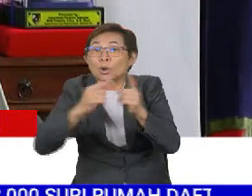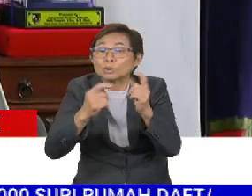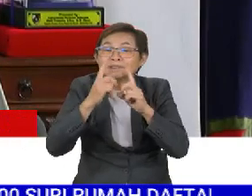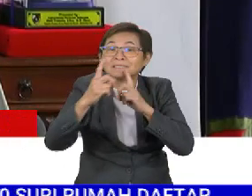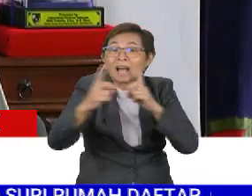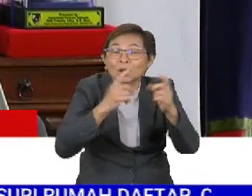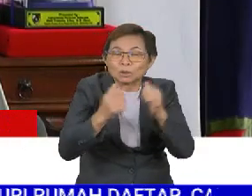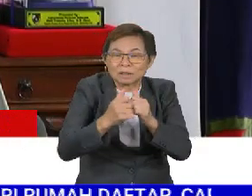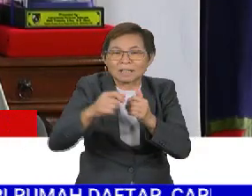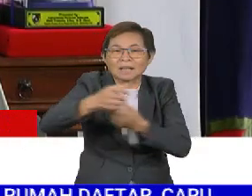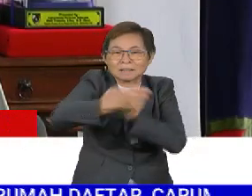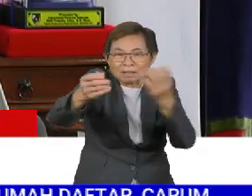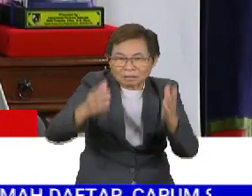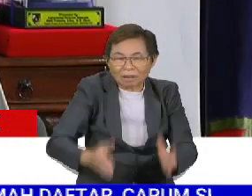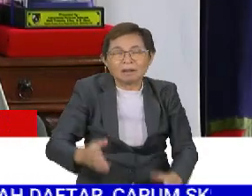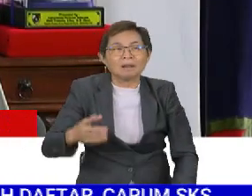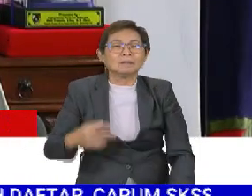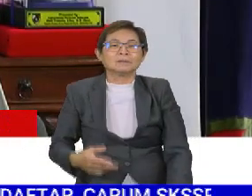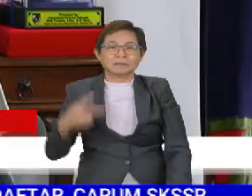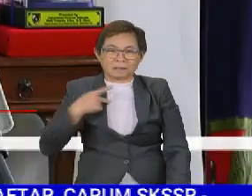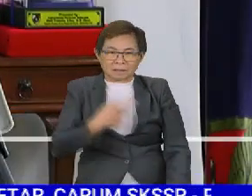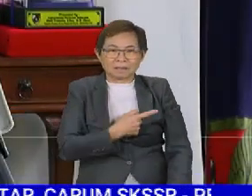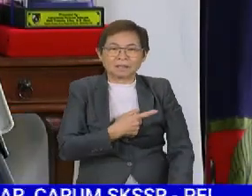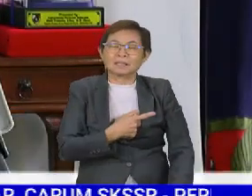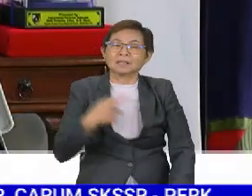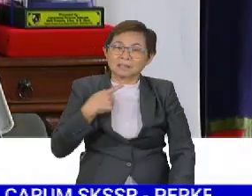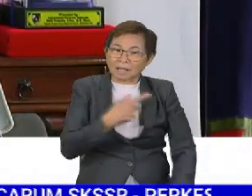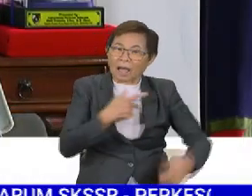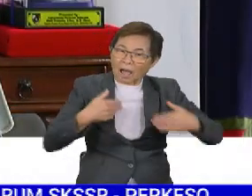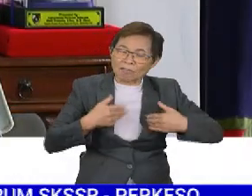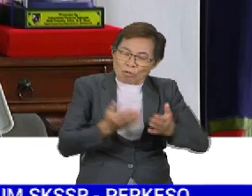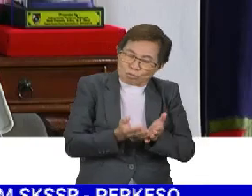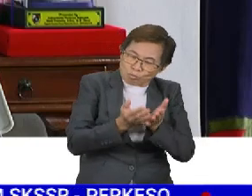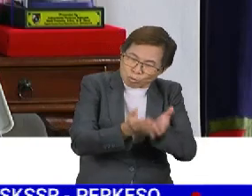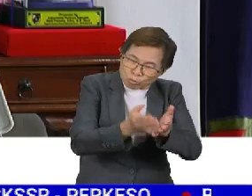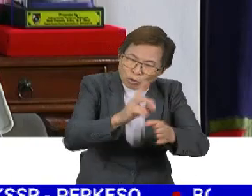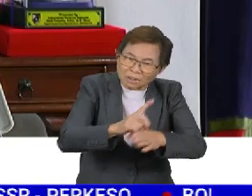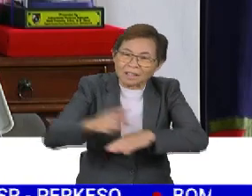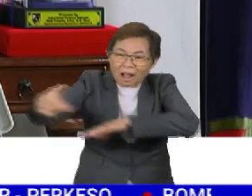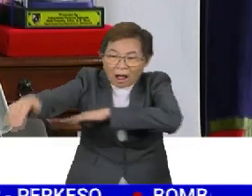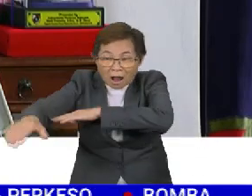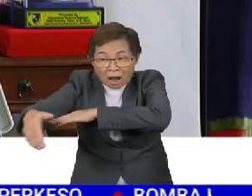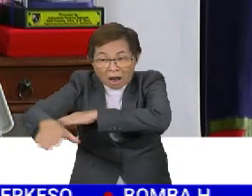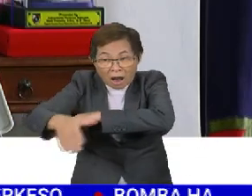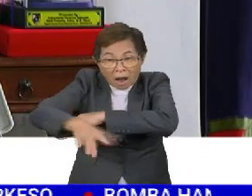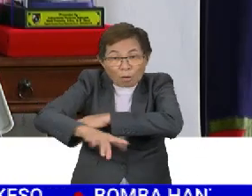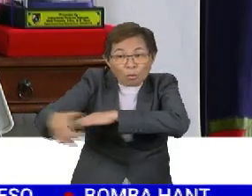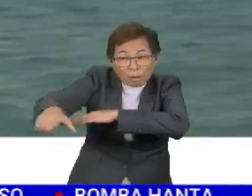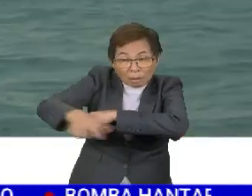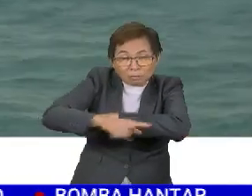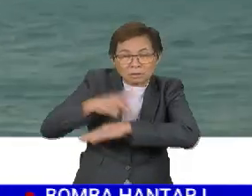Kita juga melalui aset-aset yang beroperasi di laut, kita melaksanakan